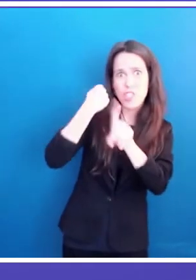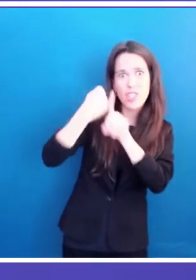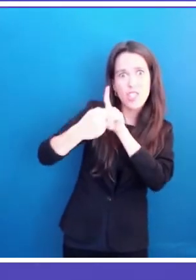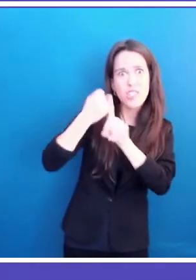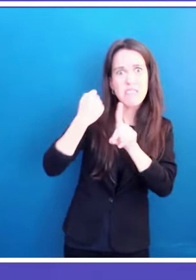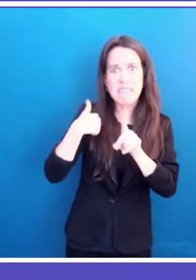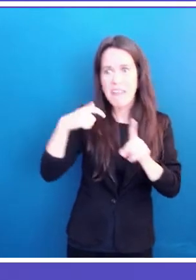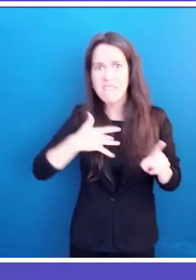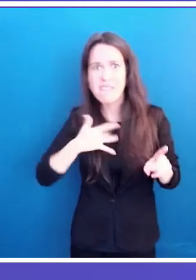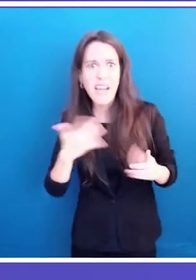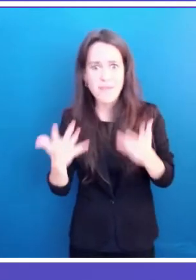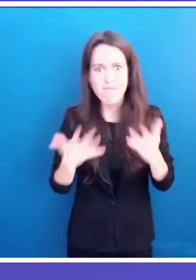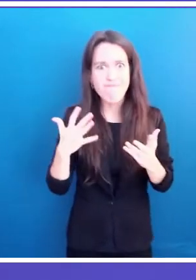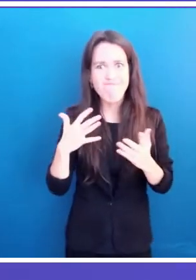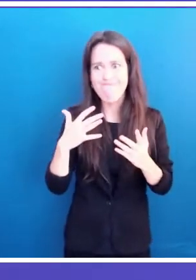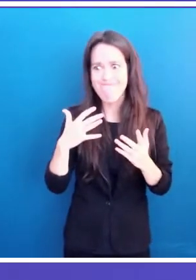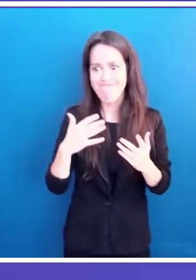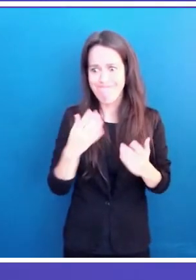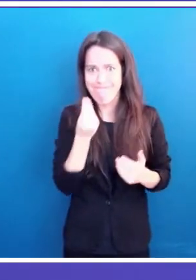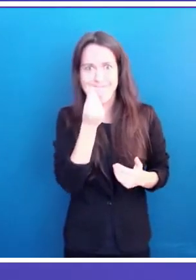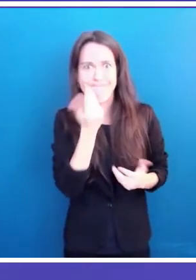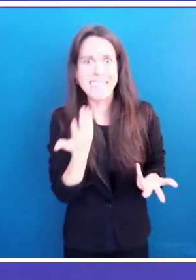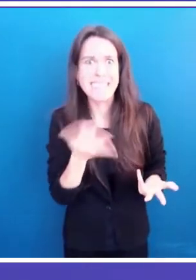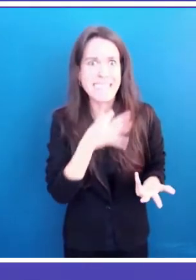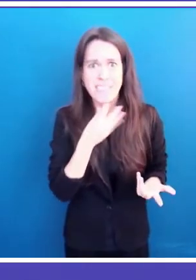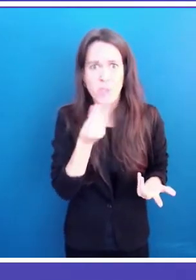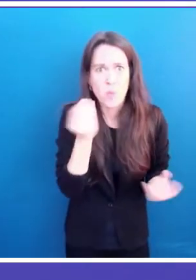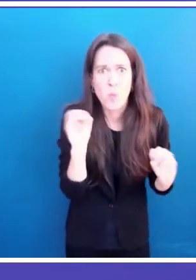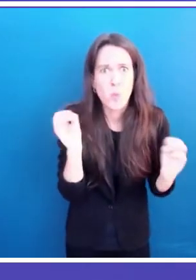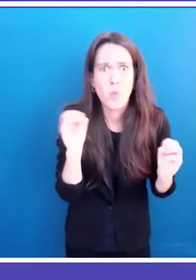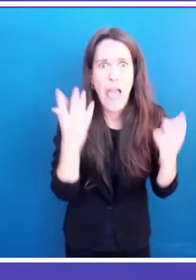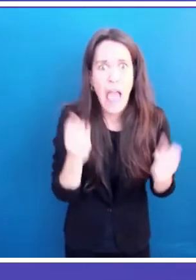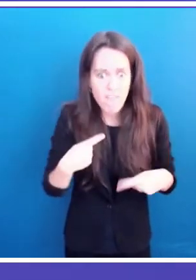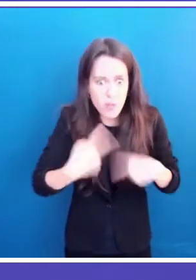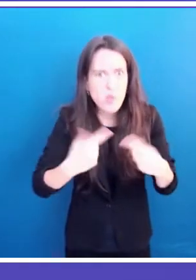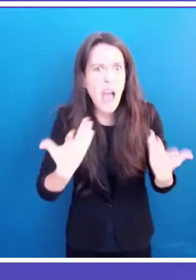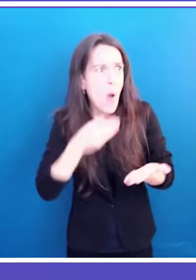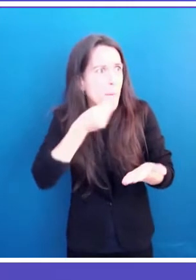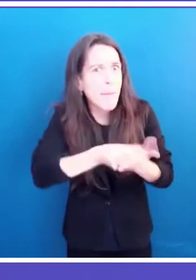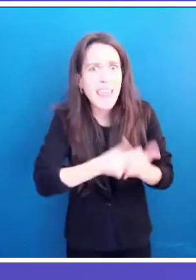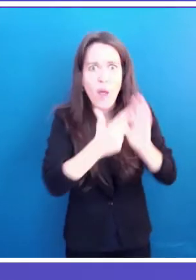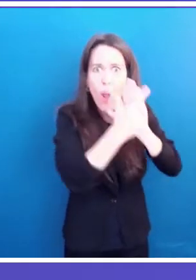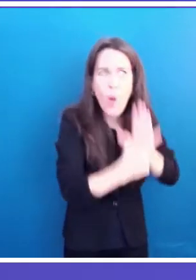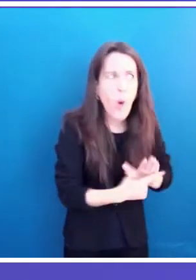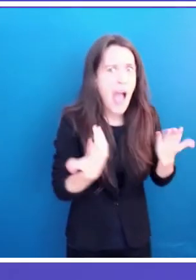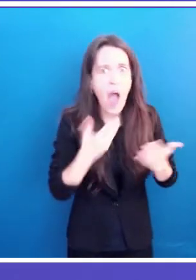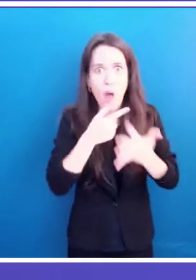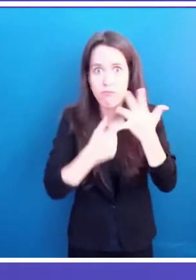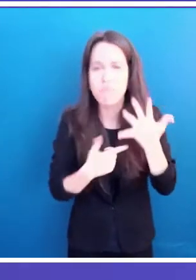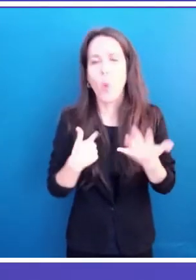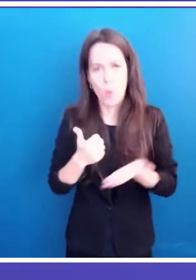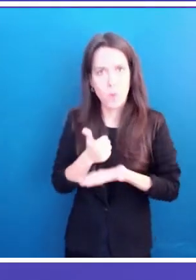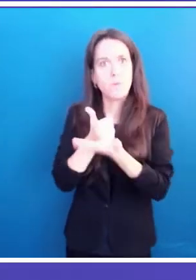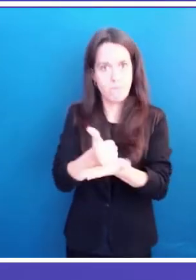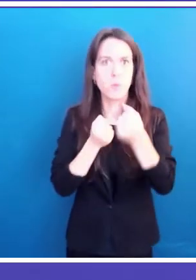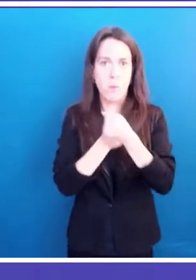في المحاكم الجزائية الاستئنافية والمدنية للنساء اللواتي تعانين